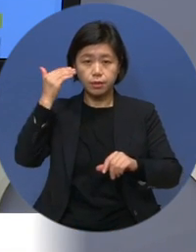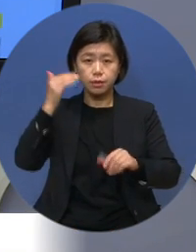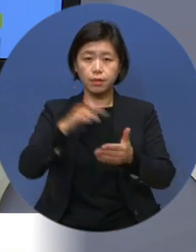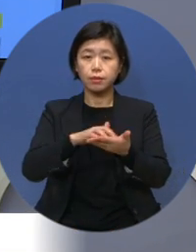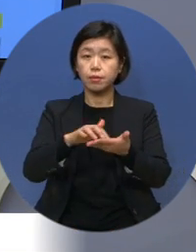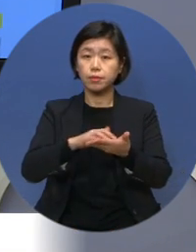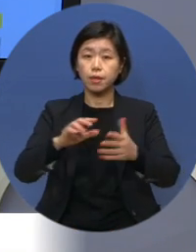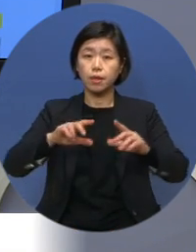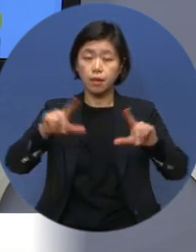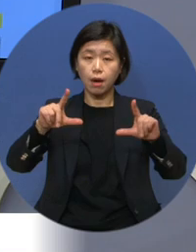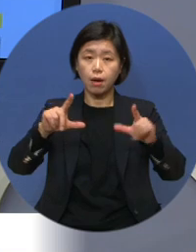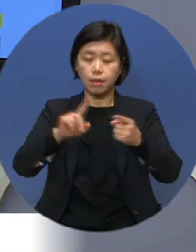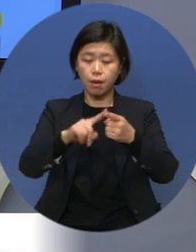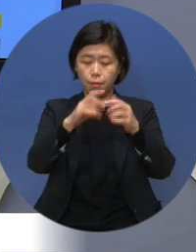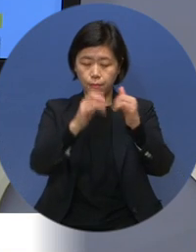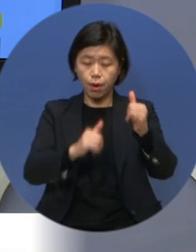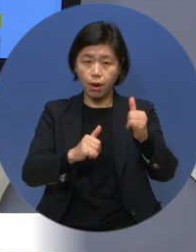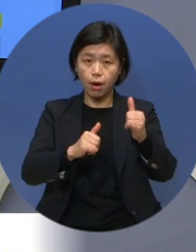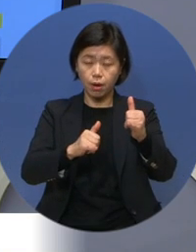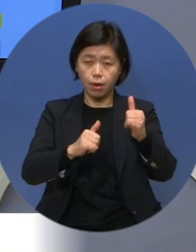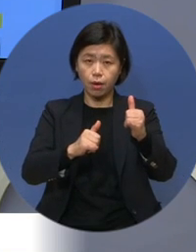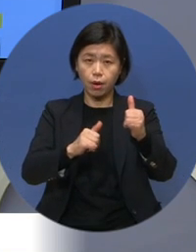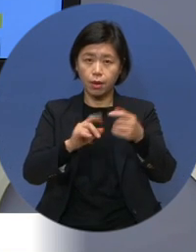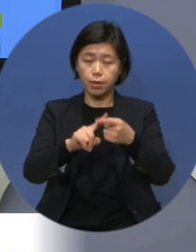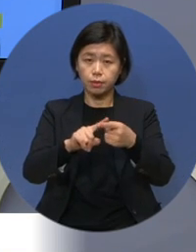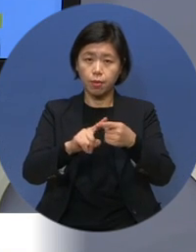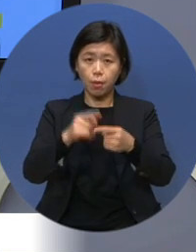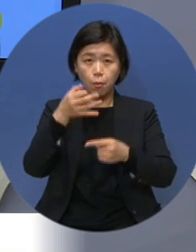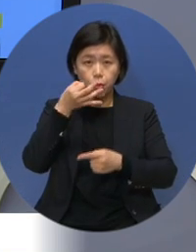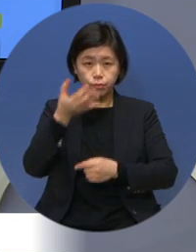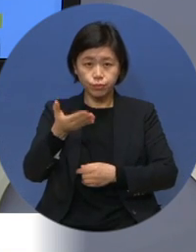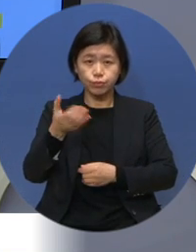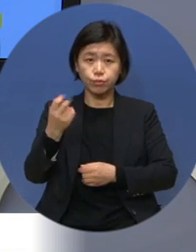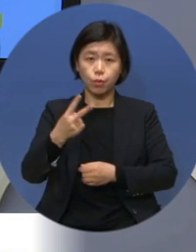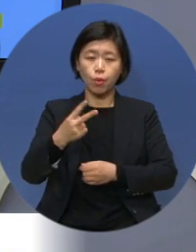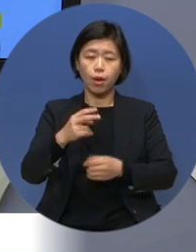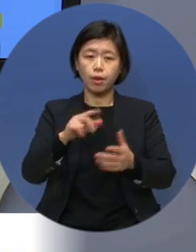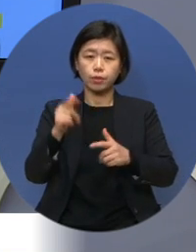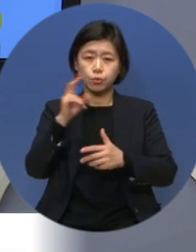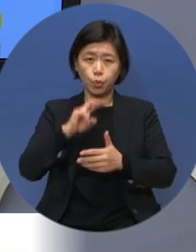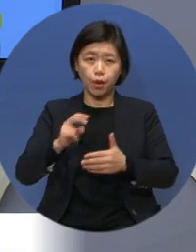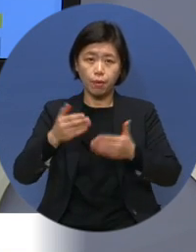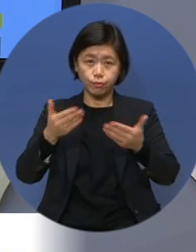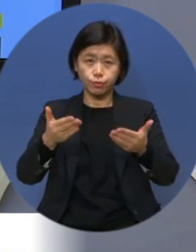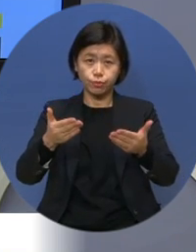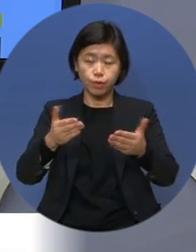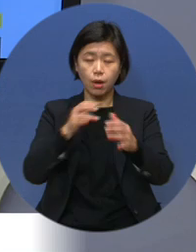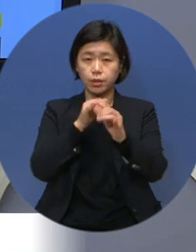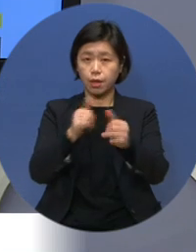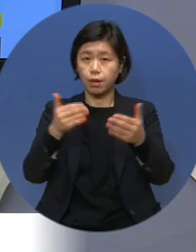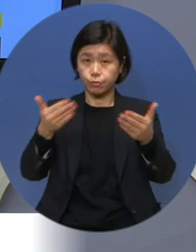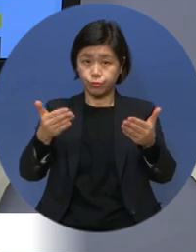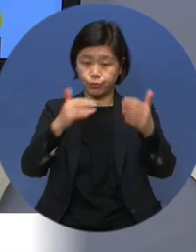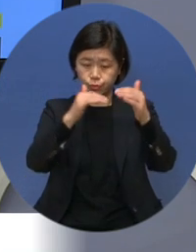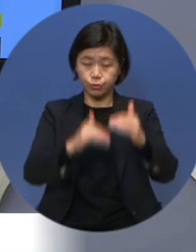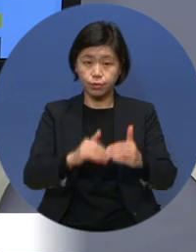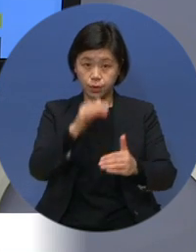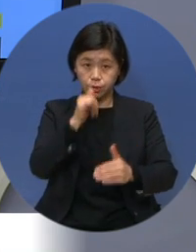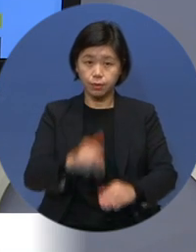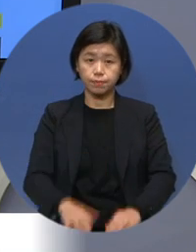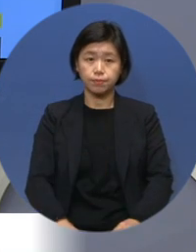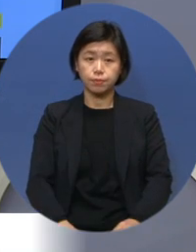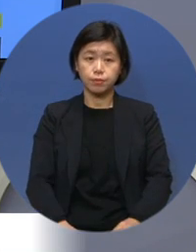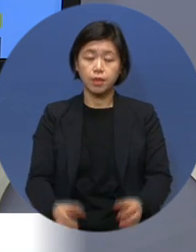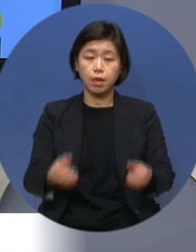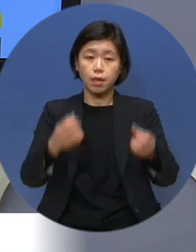표창 전자의 늘 노래 제창 순으로 진행되었습니다 기념 c 이후에는 전자 사용 활성화